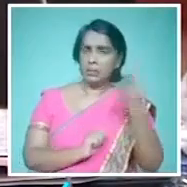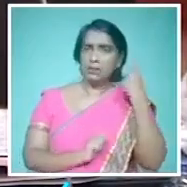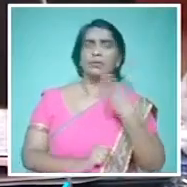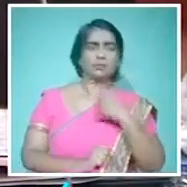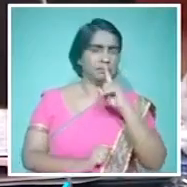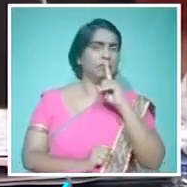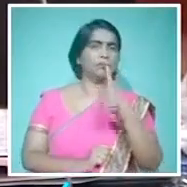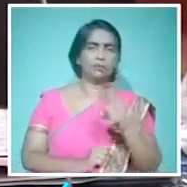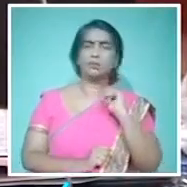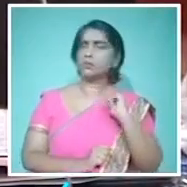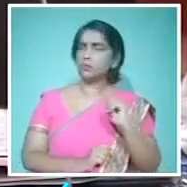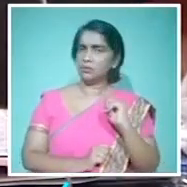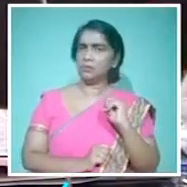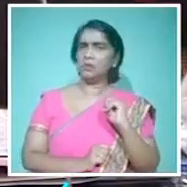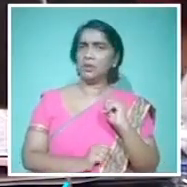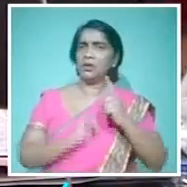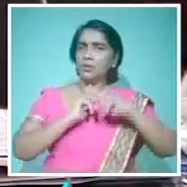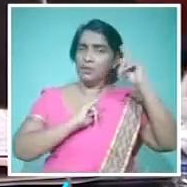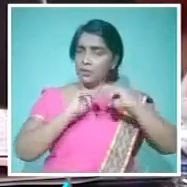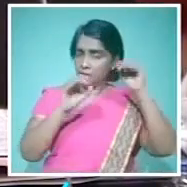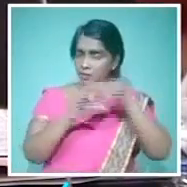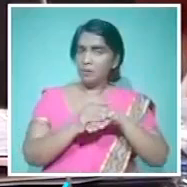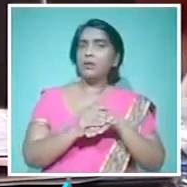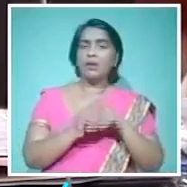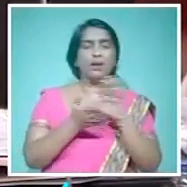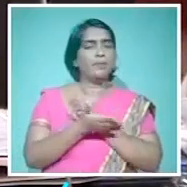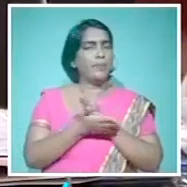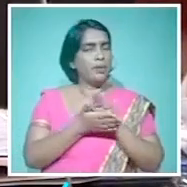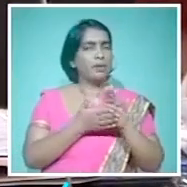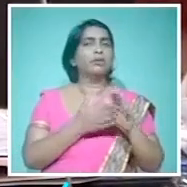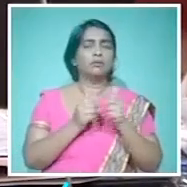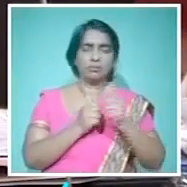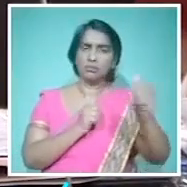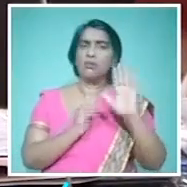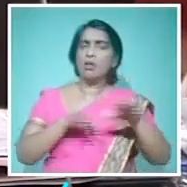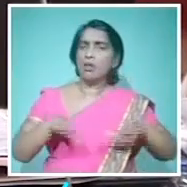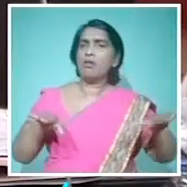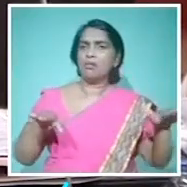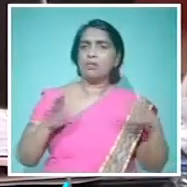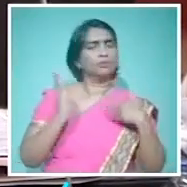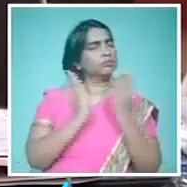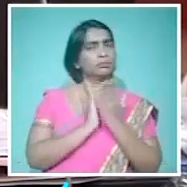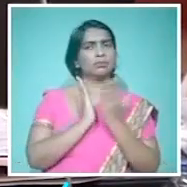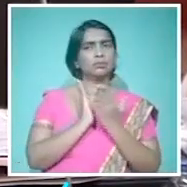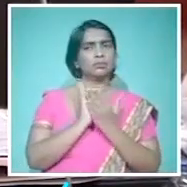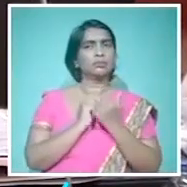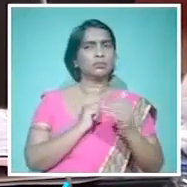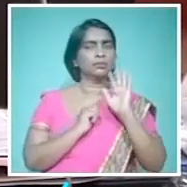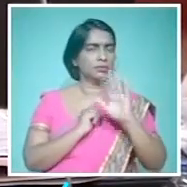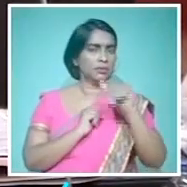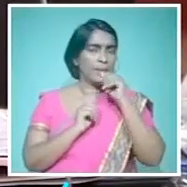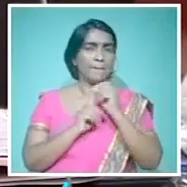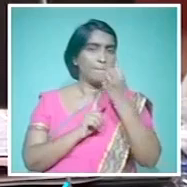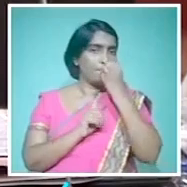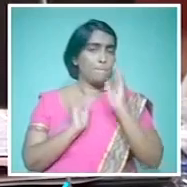कर मुकद विश्वविद्यालय तुल सामकामी वातावरण तीन शिष्य अंत अध्यापन कटिटो नियल पेरा